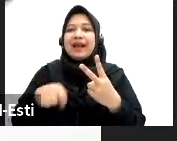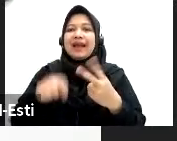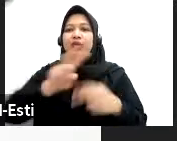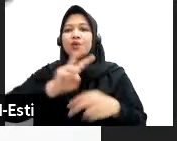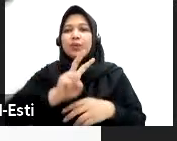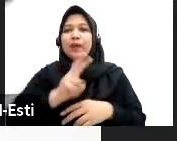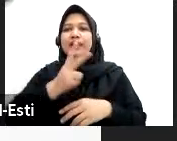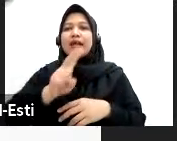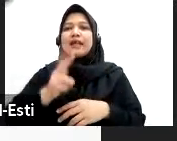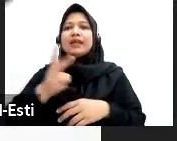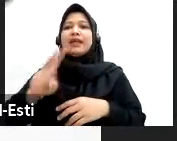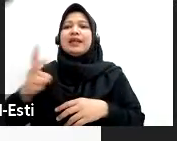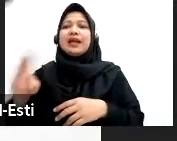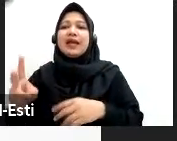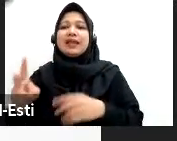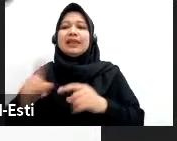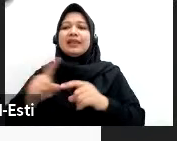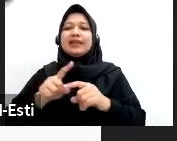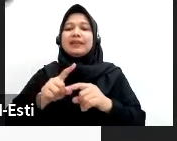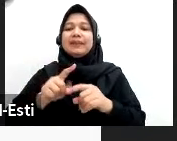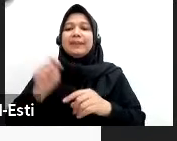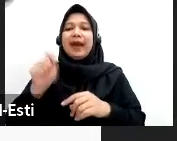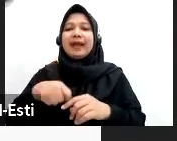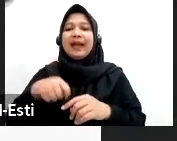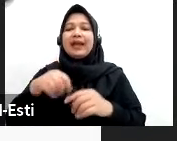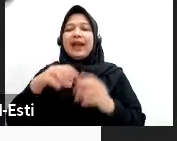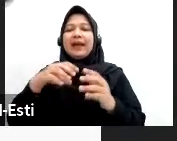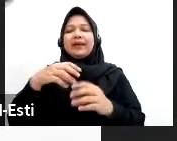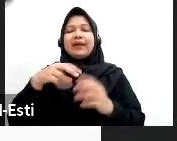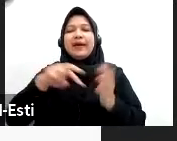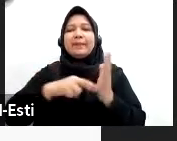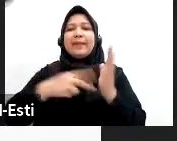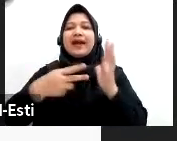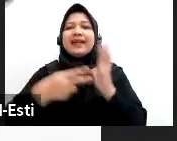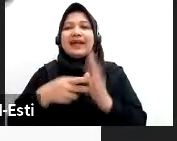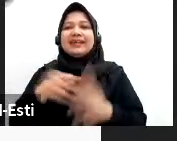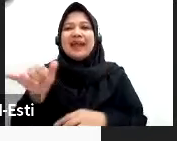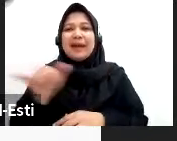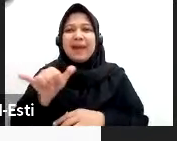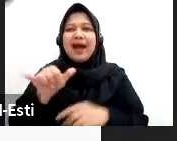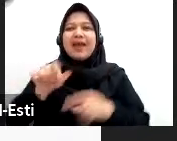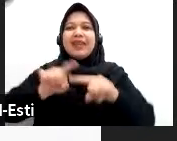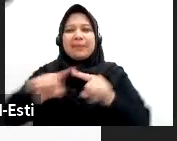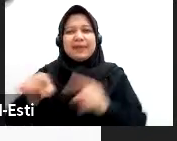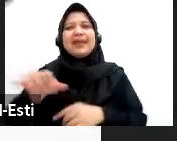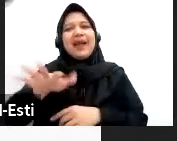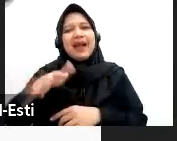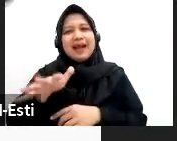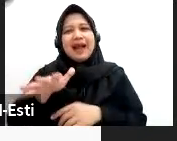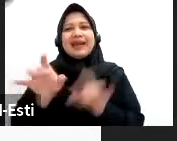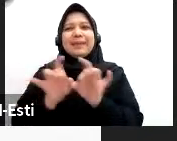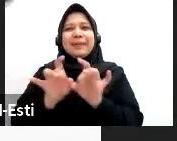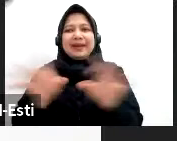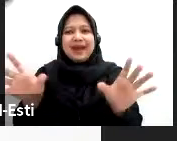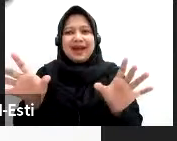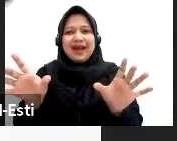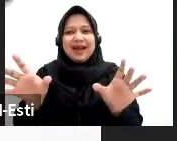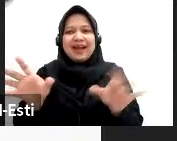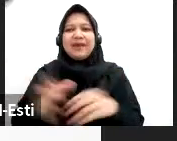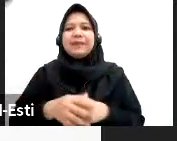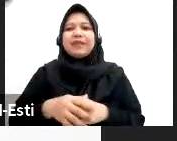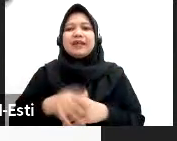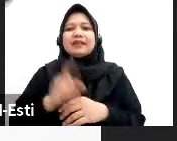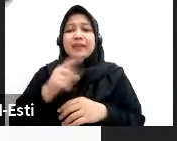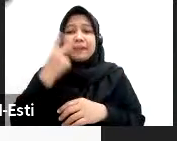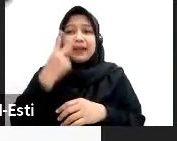dengan makna yang sama dan kadang-kadang berbeda ini saya simpulkan dari kalimat